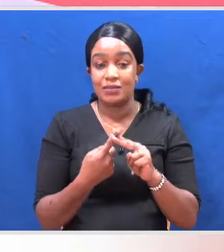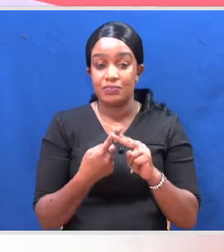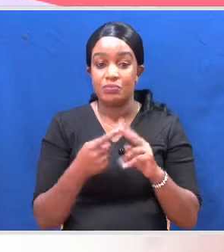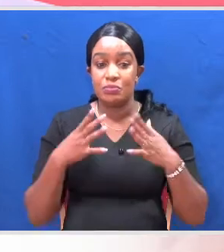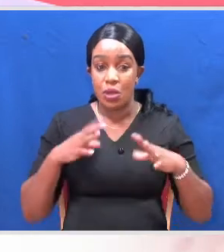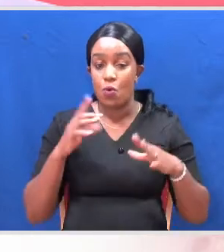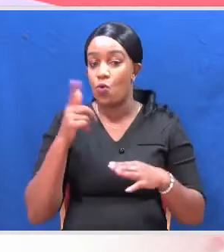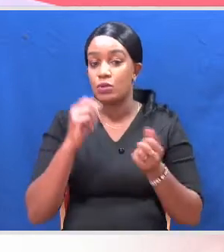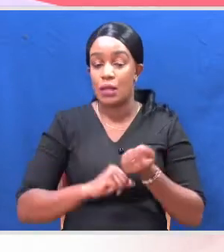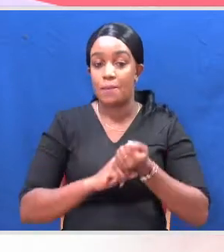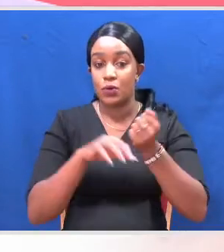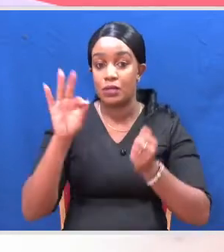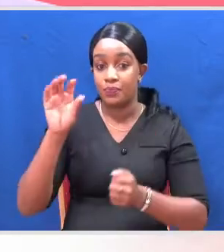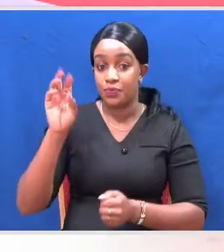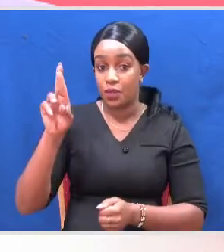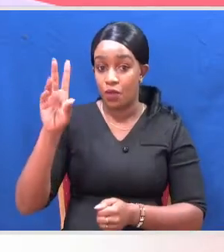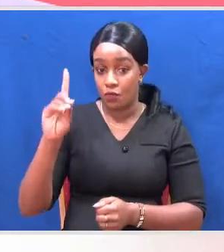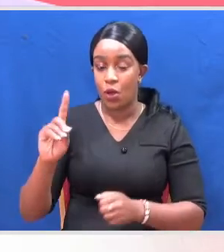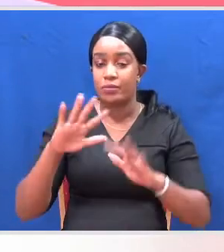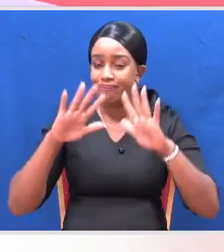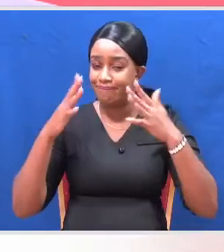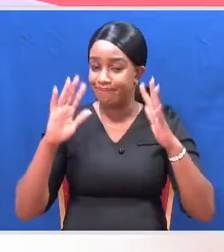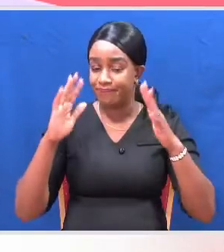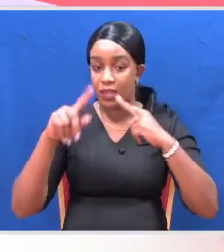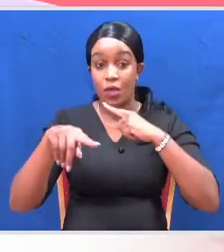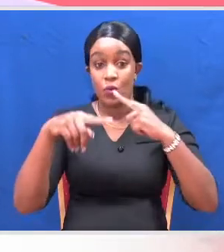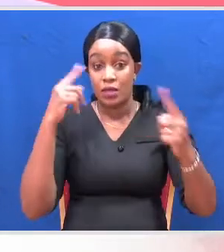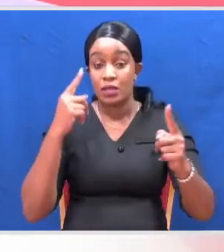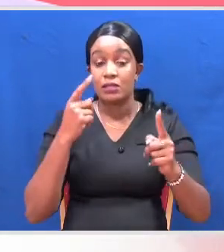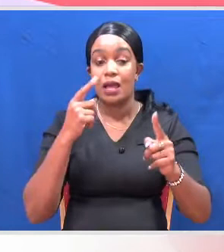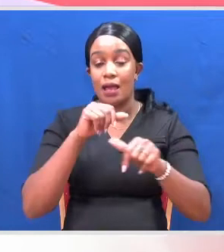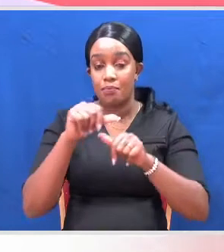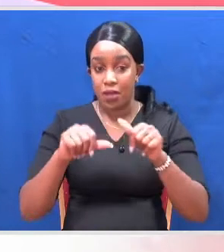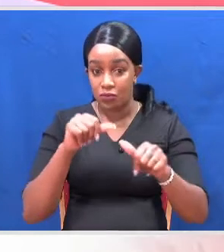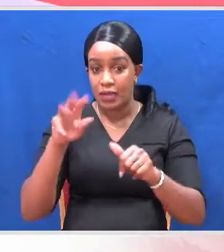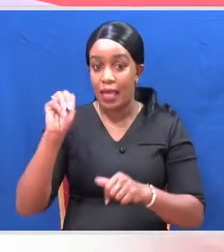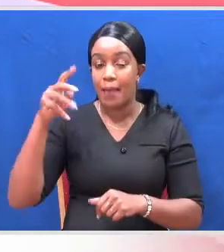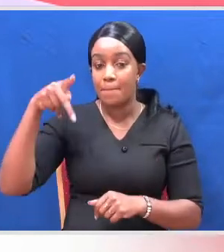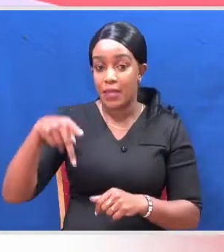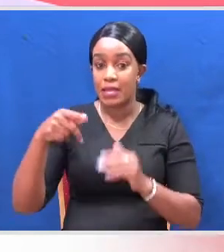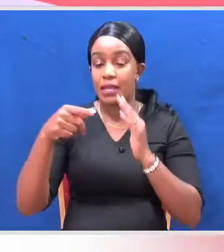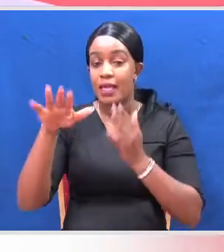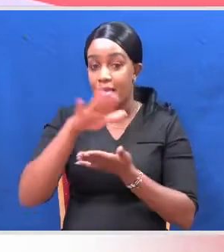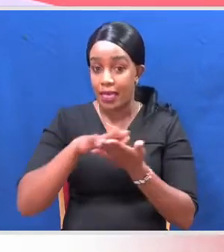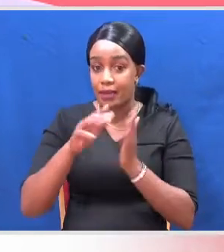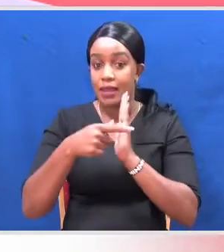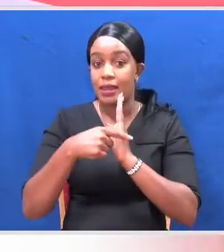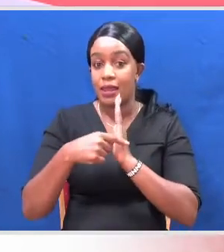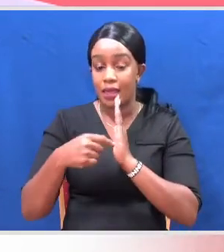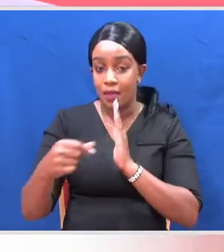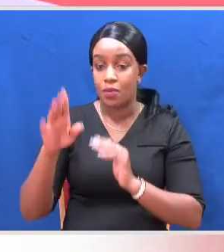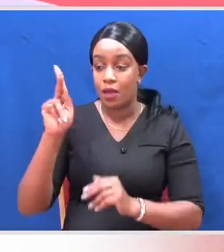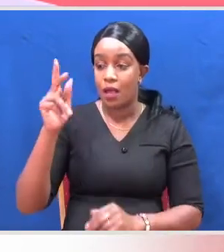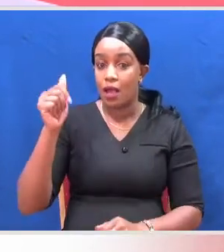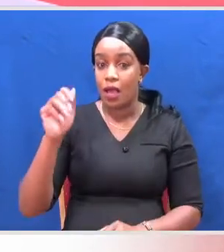Macha Ford Kenya wakisherekea ushindi wa mwaniaji ubunge majimbo Kalasinga kwa mbunge wa Kabuchai,